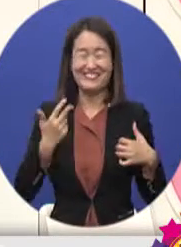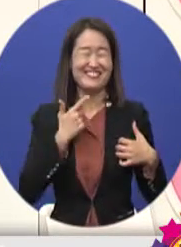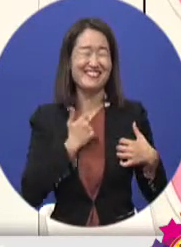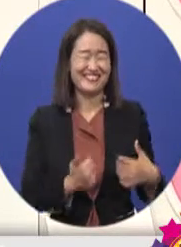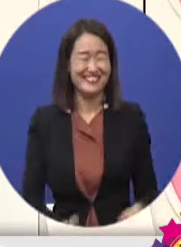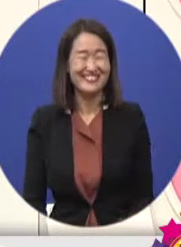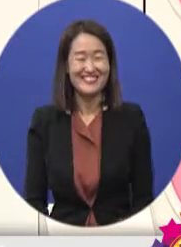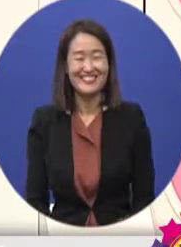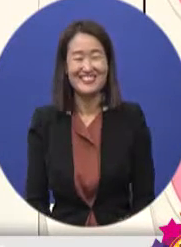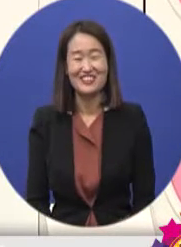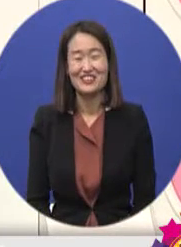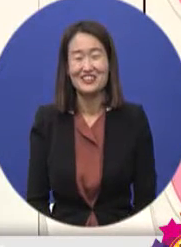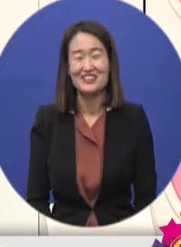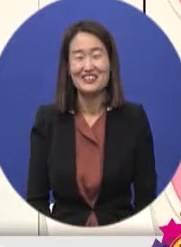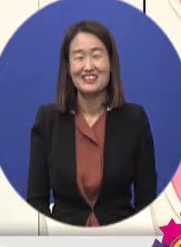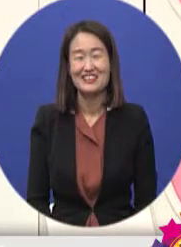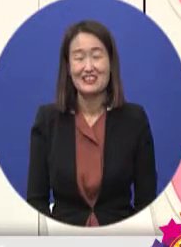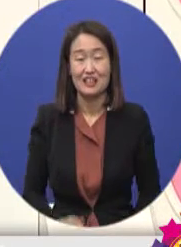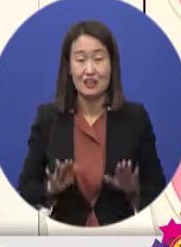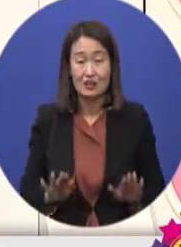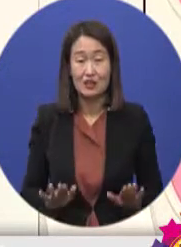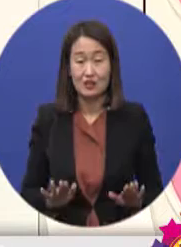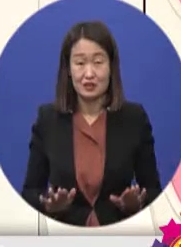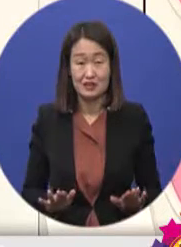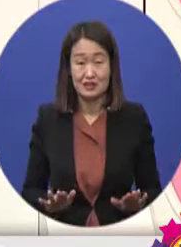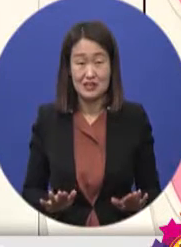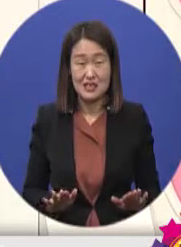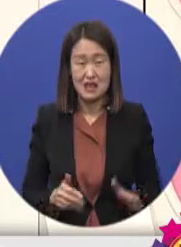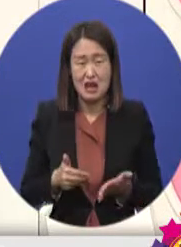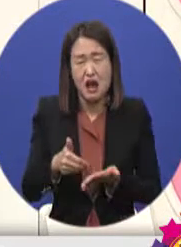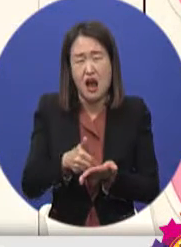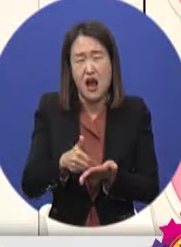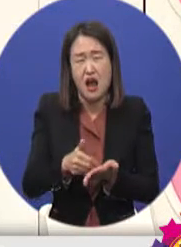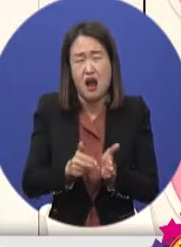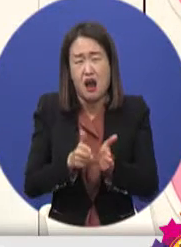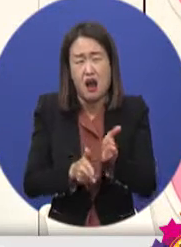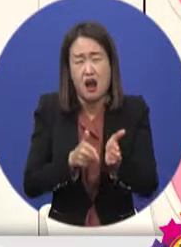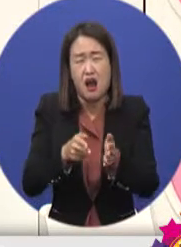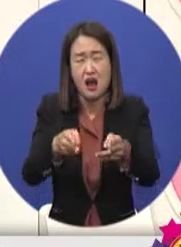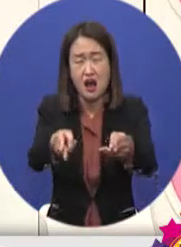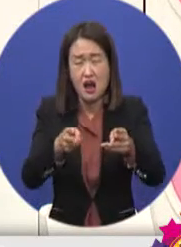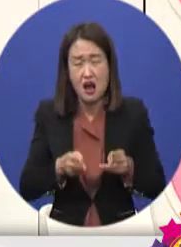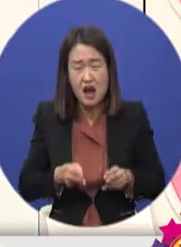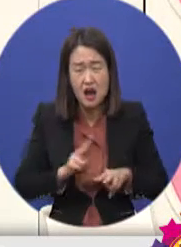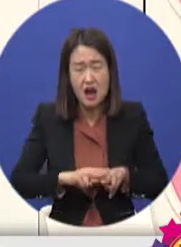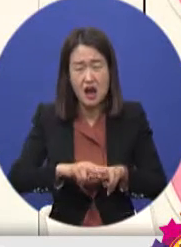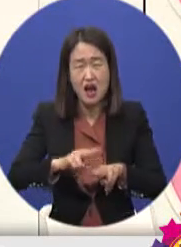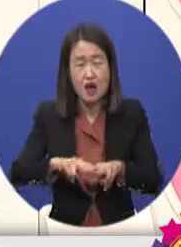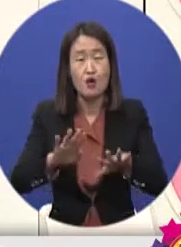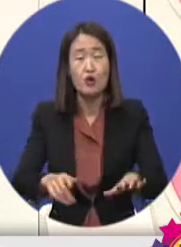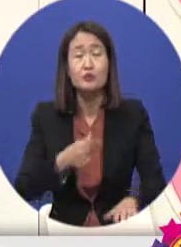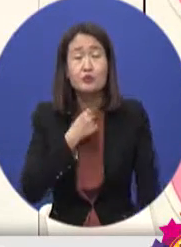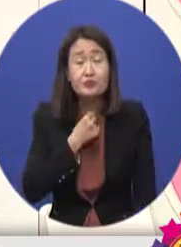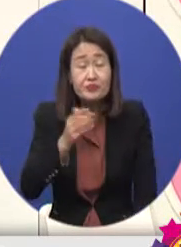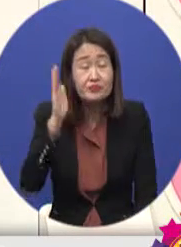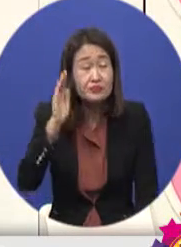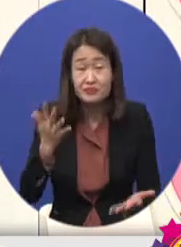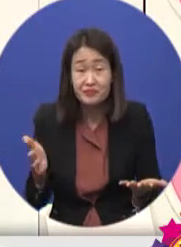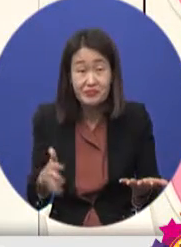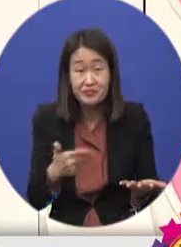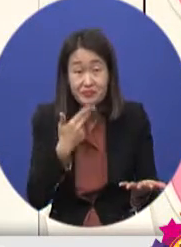맞습니다. 그래요. 자, 오늘은 녹슬은 기찻길 부르시네요. 네네. 네, 뭐 하고 싶은 말씀은